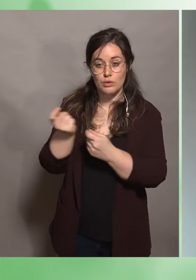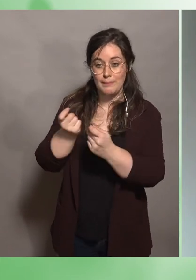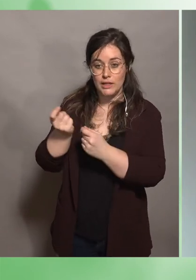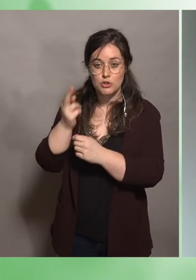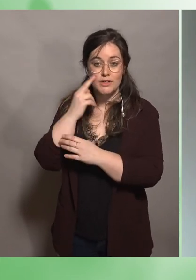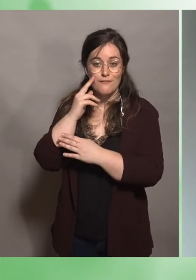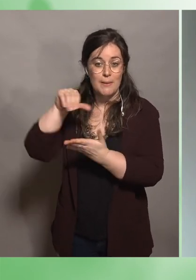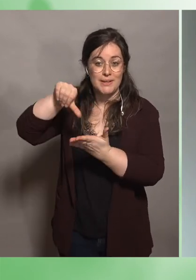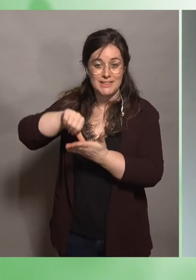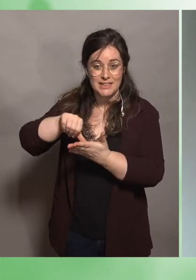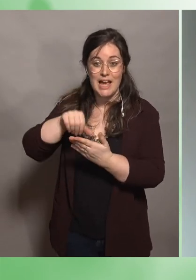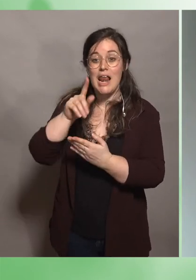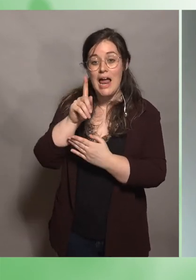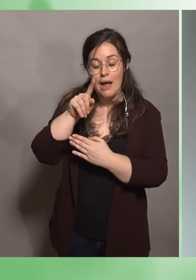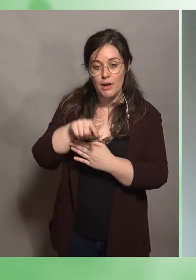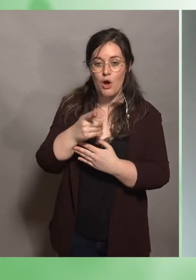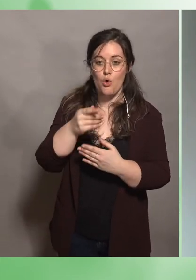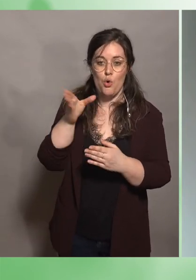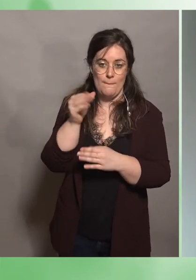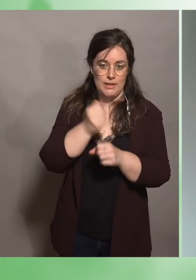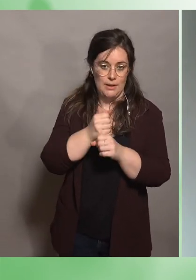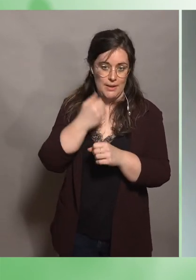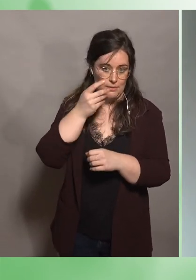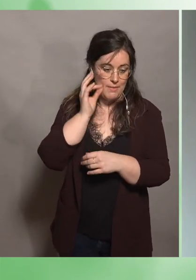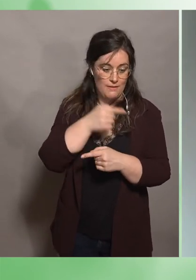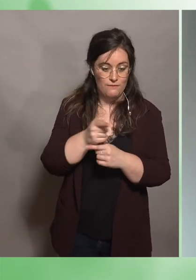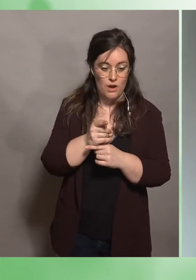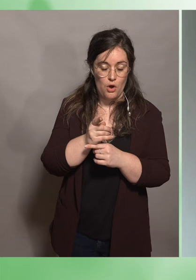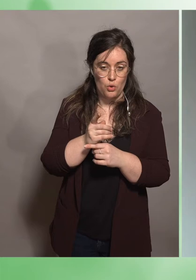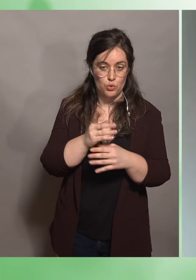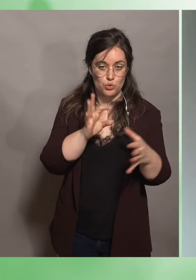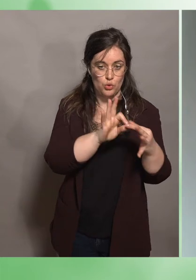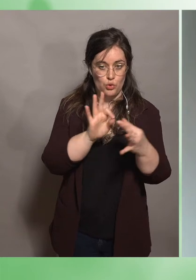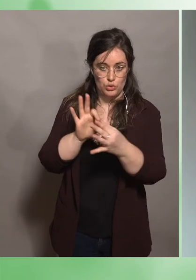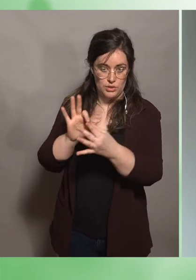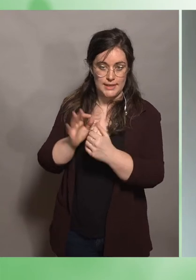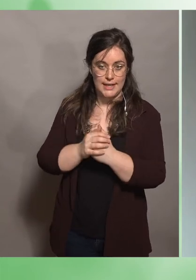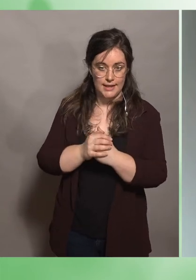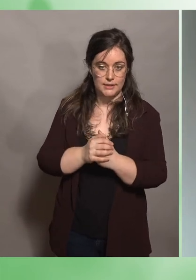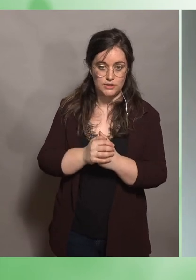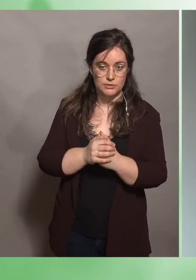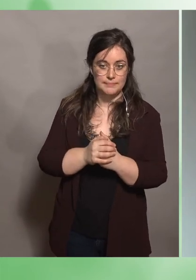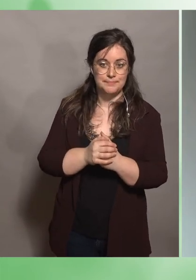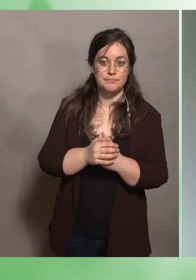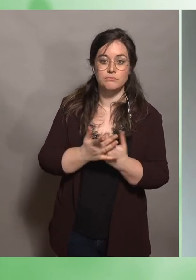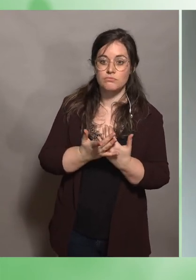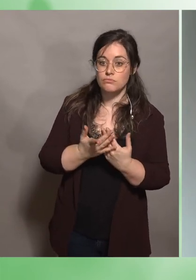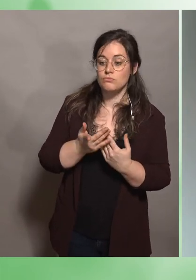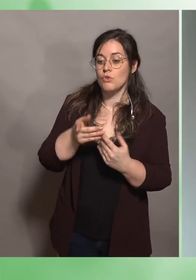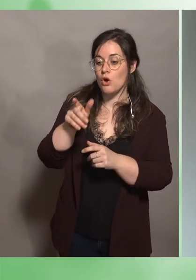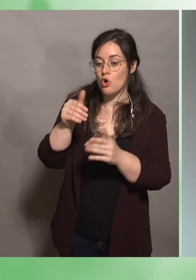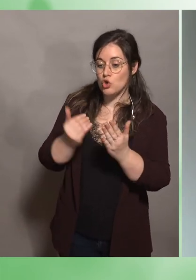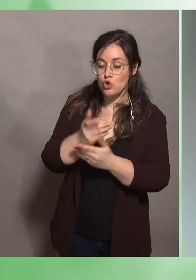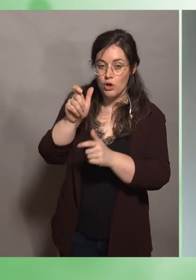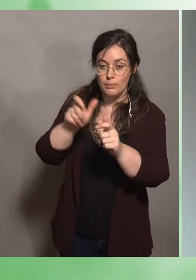in der Firmenzentrale, aber auch für unsere Mitarbeiterinnen mit Behinderung, um hier wirklich auch sowohl im Recruiting, aber